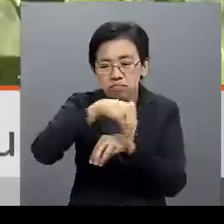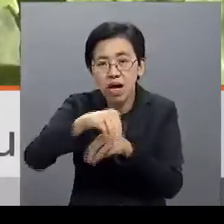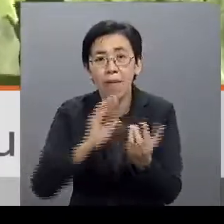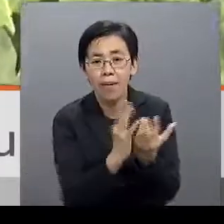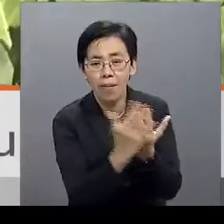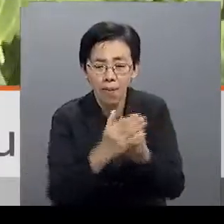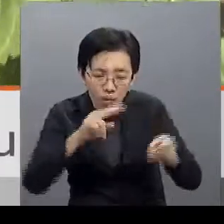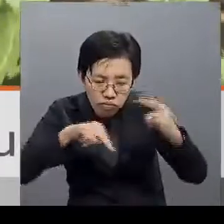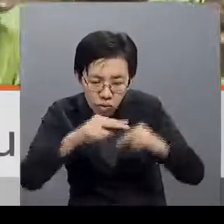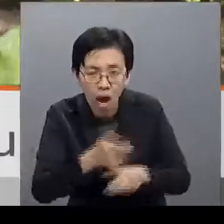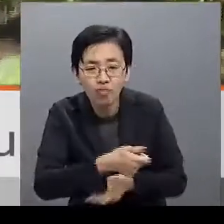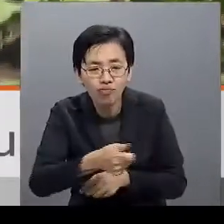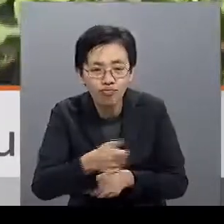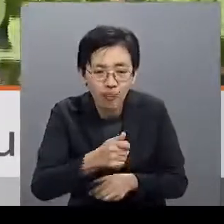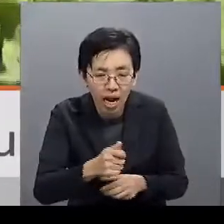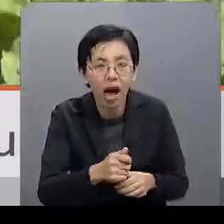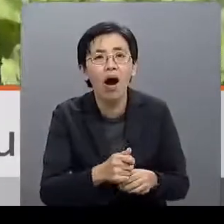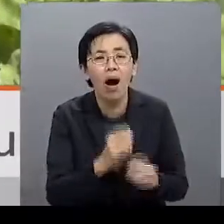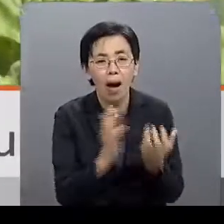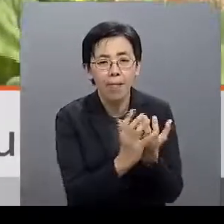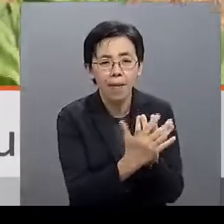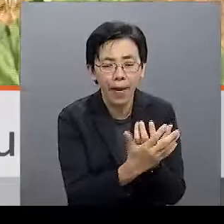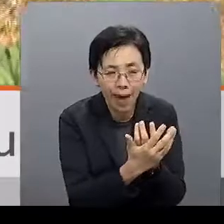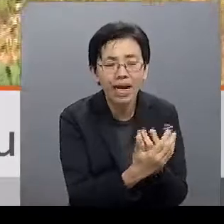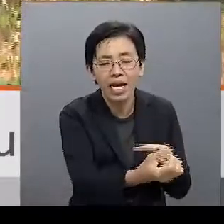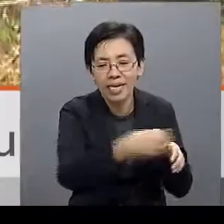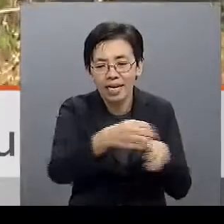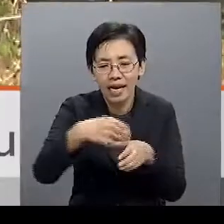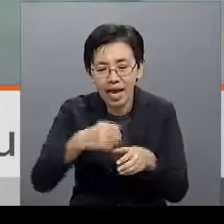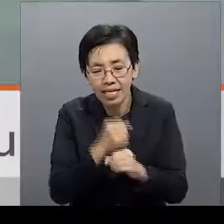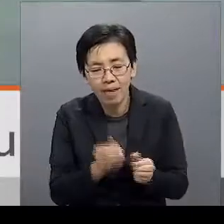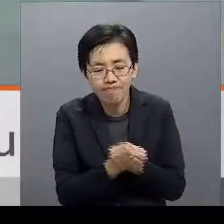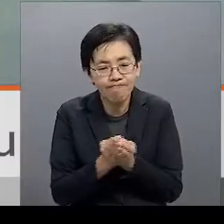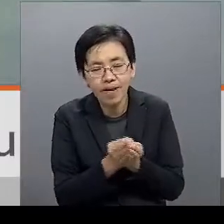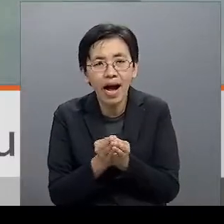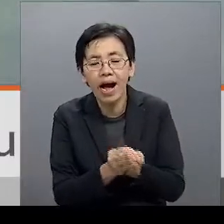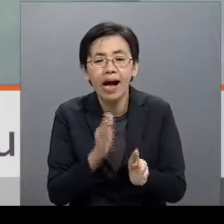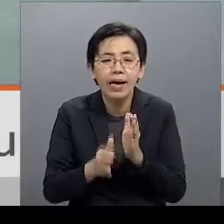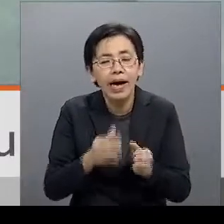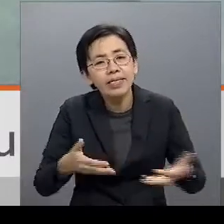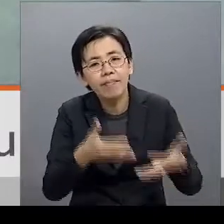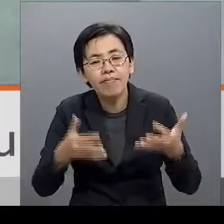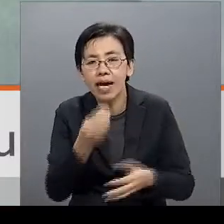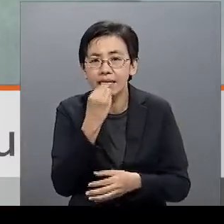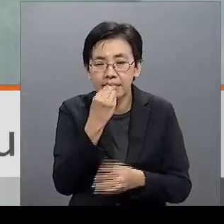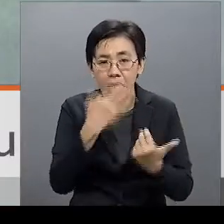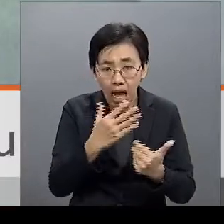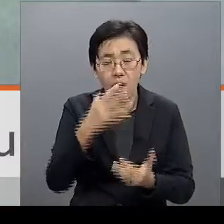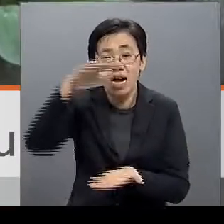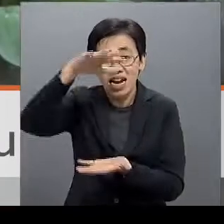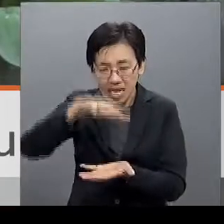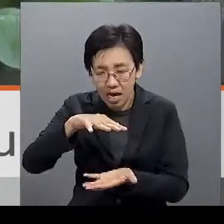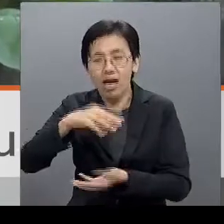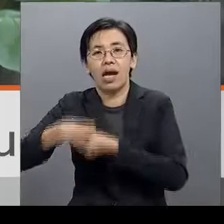าไว้กินหากเหลือก็จะนำไปขายเป็นรายได้หลังเทศบาลเมืองลำพูนสนับสนุนให้ผู้สูงอายุปลูกพืช